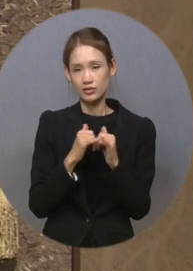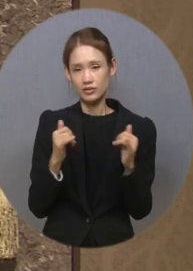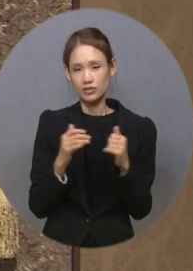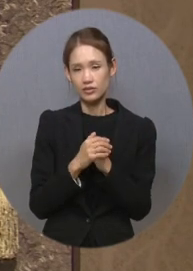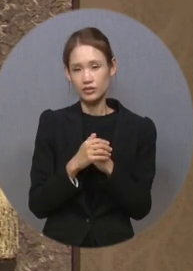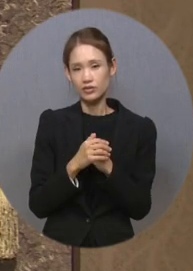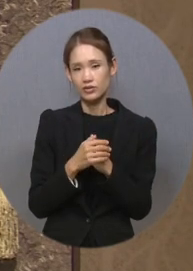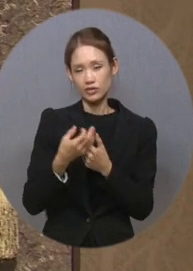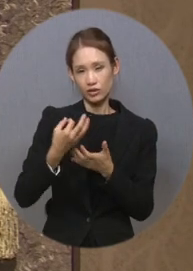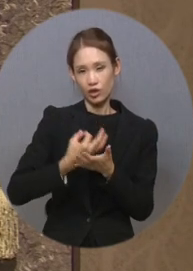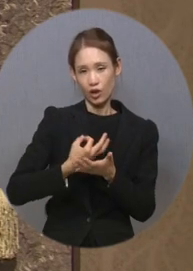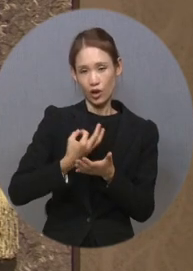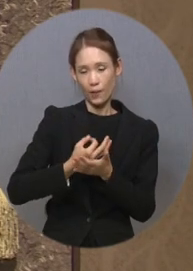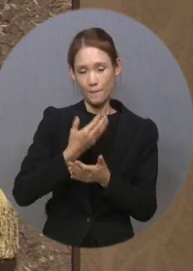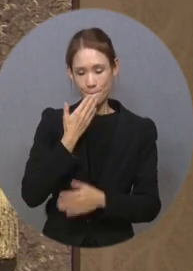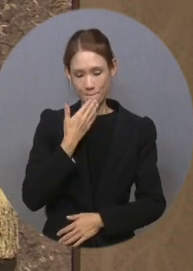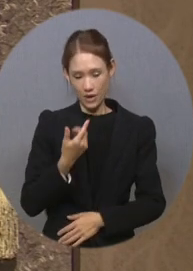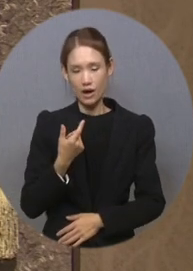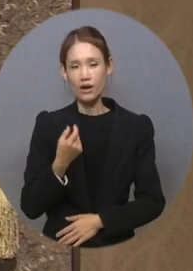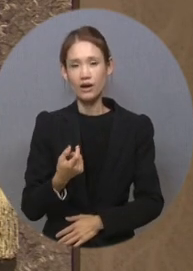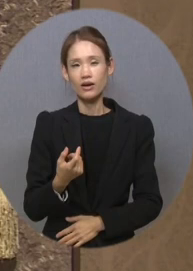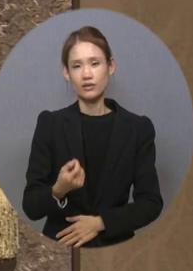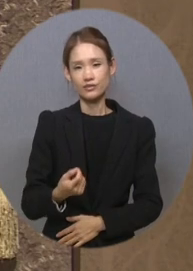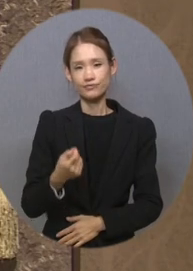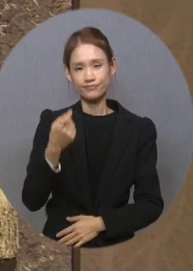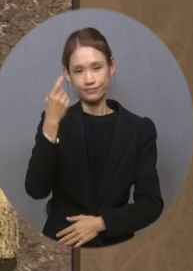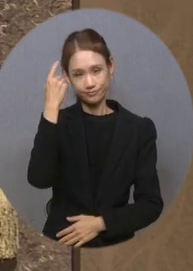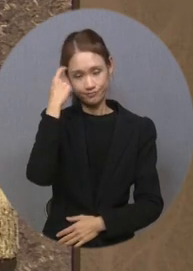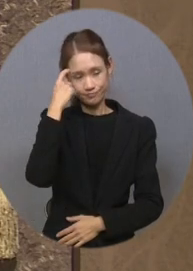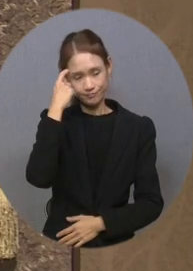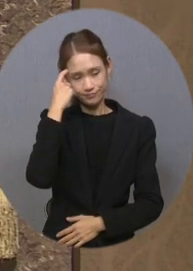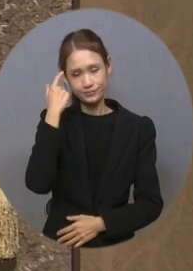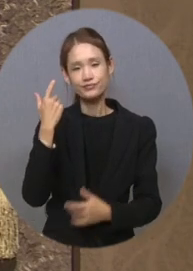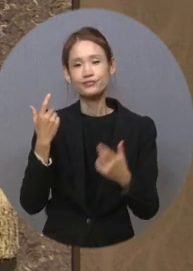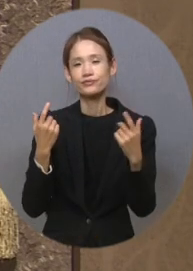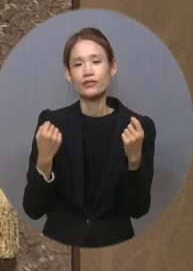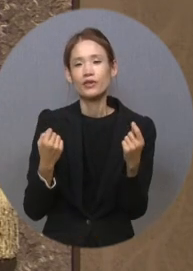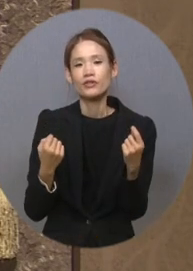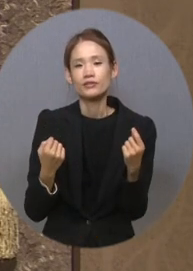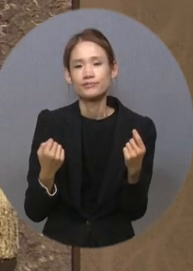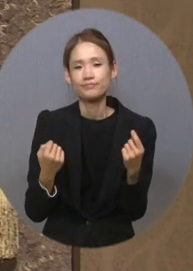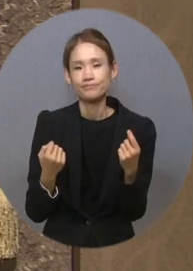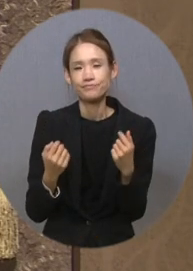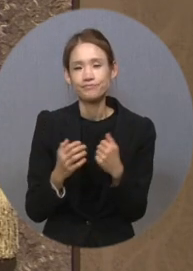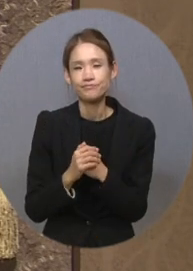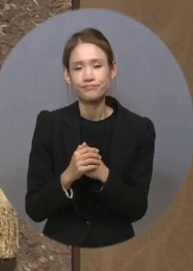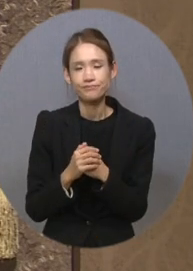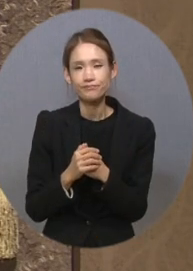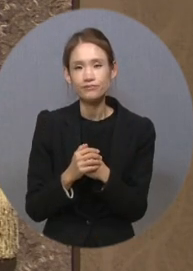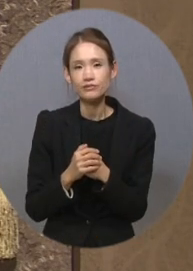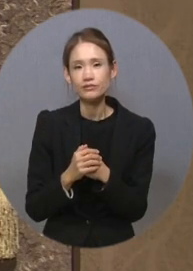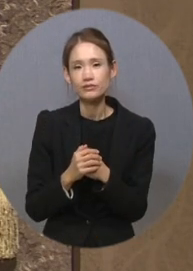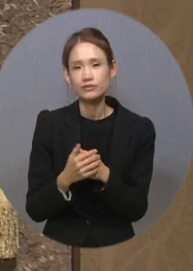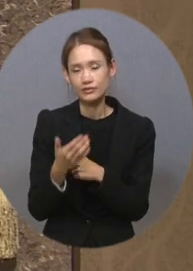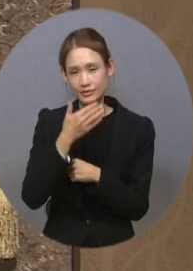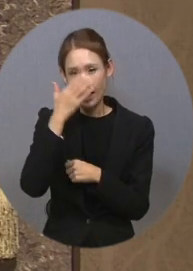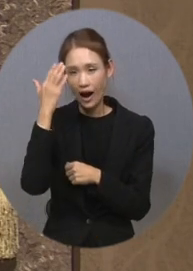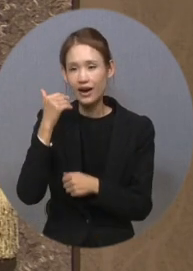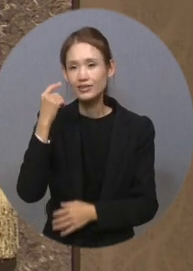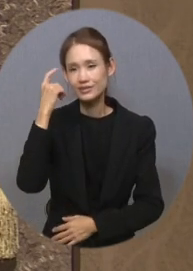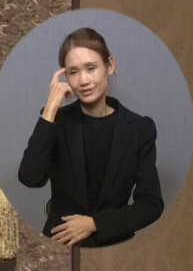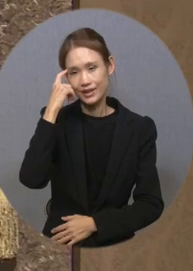시민들께서 소득을 이렇게 할 수 있는 그런 걸 해냈다 네. 하는 거 그거 아주